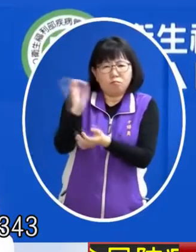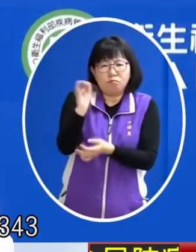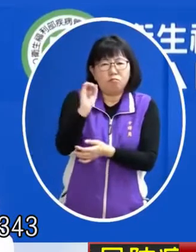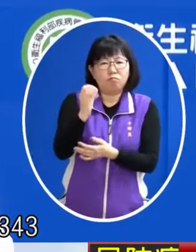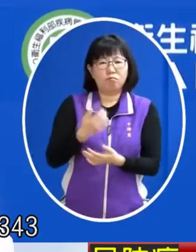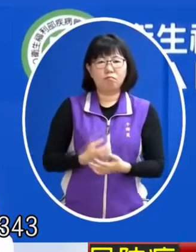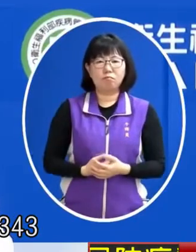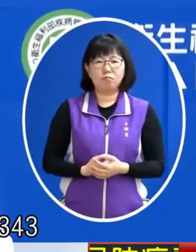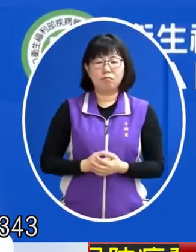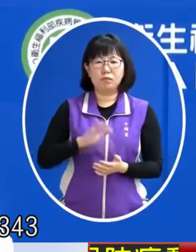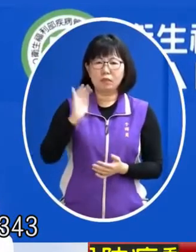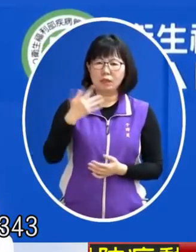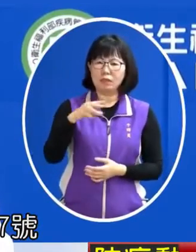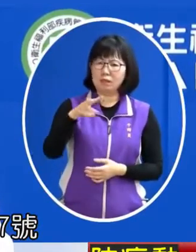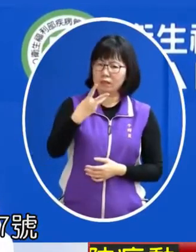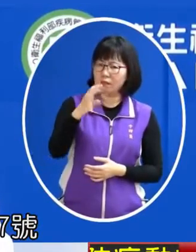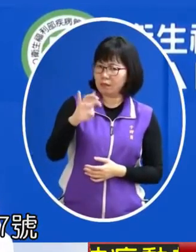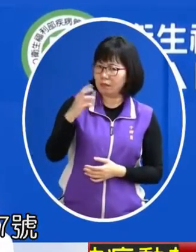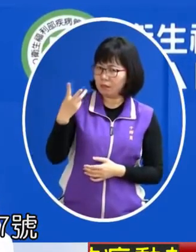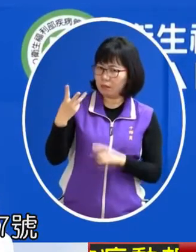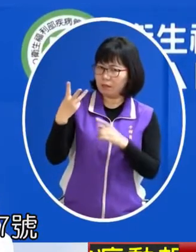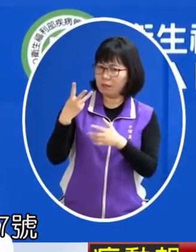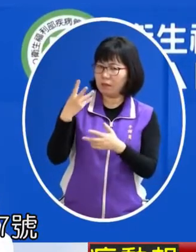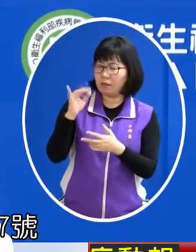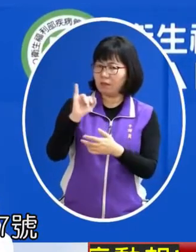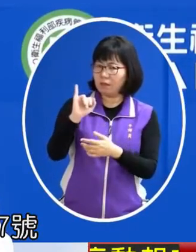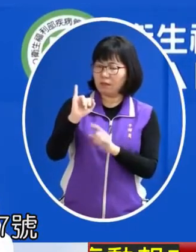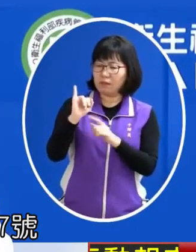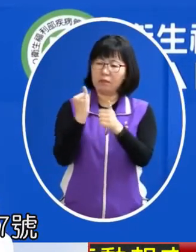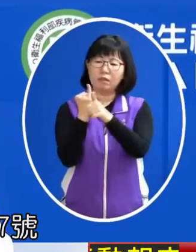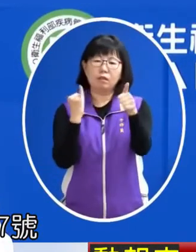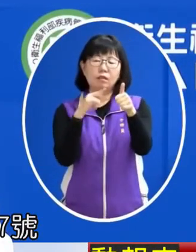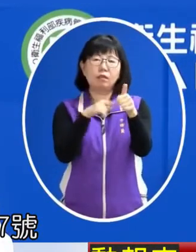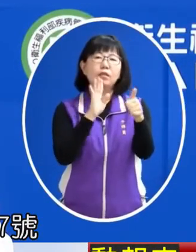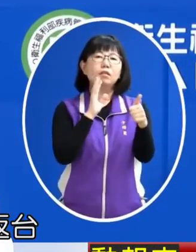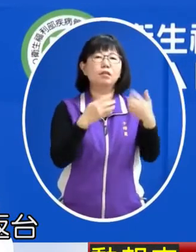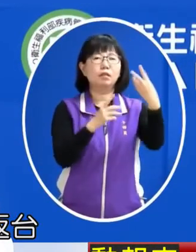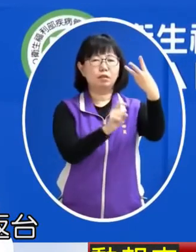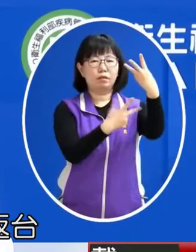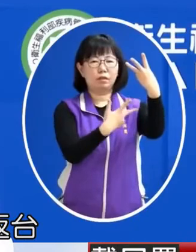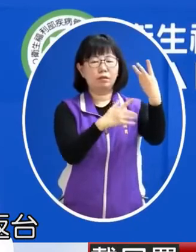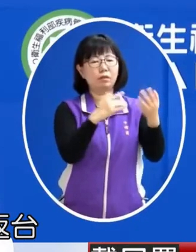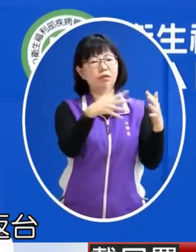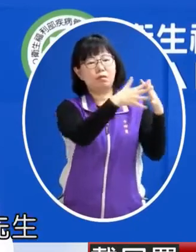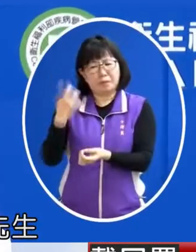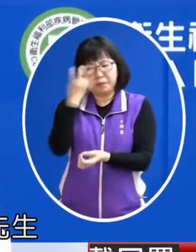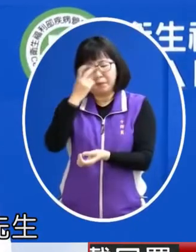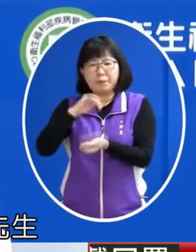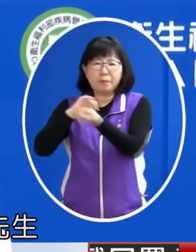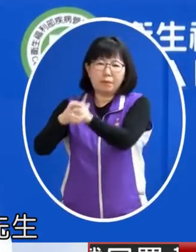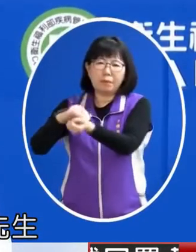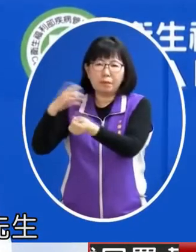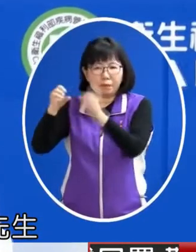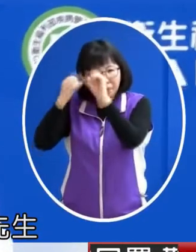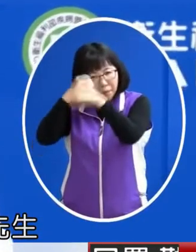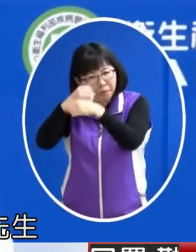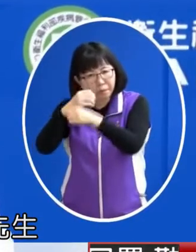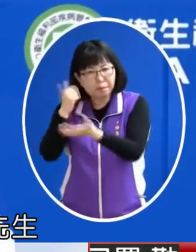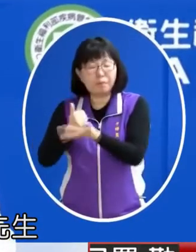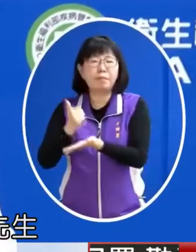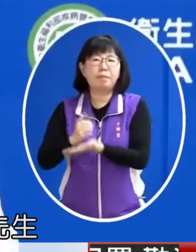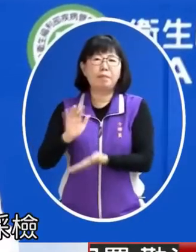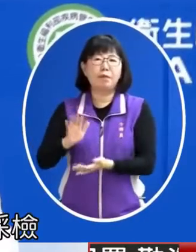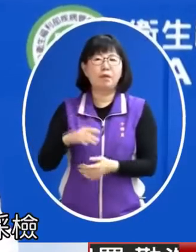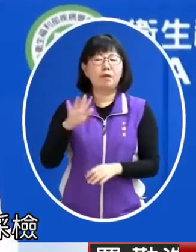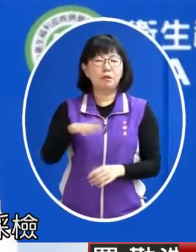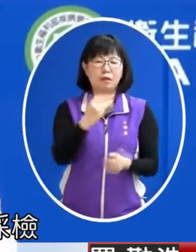哈，不过按343呢哈，她的丈夫是3月17号自美国返台，那当然她跟她先生